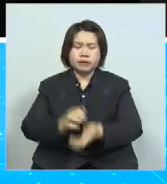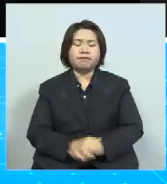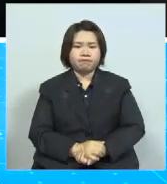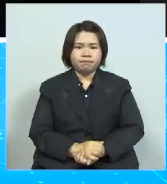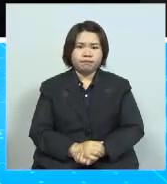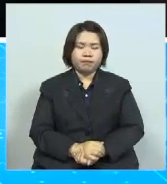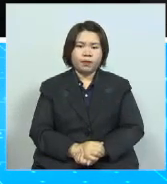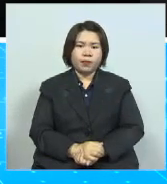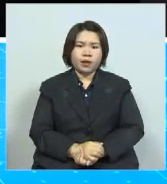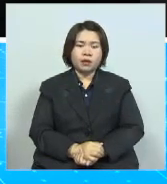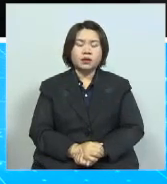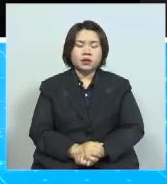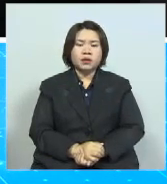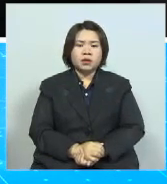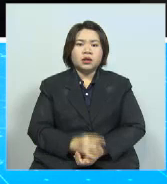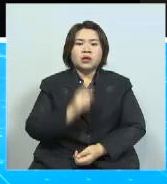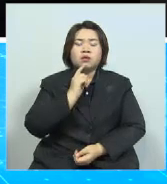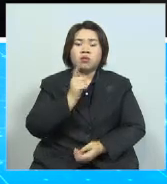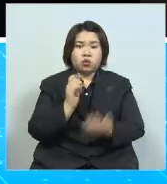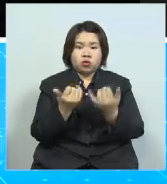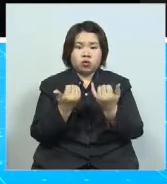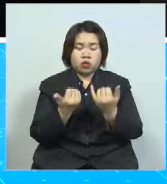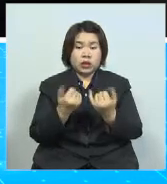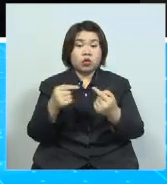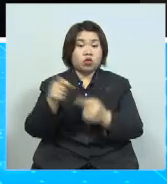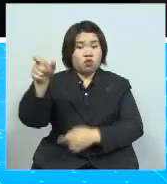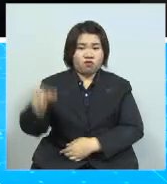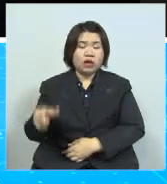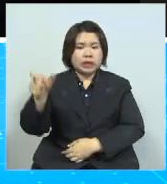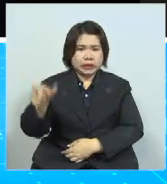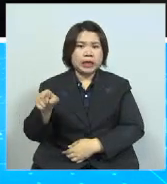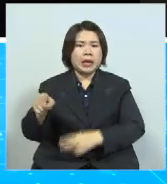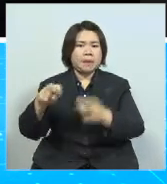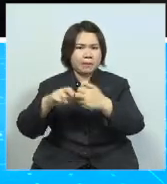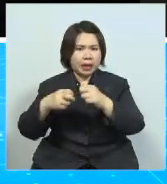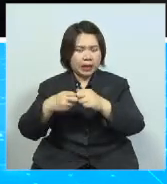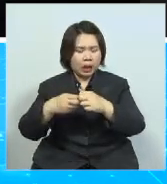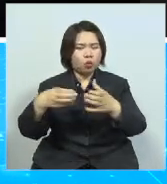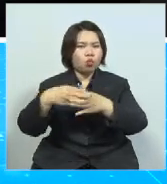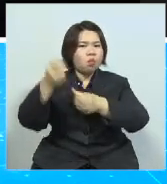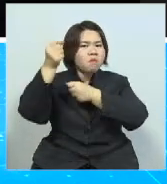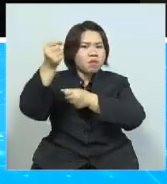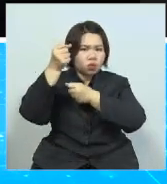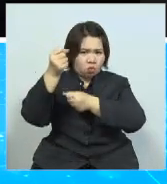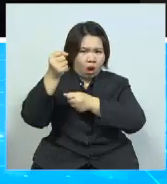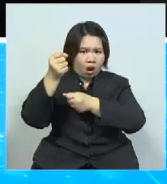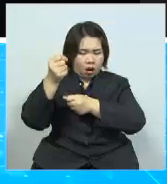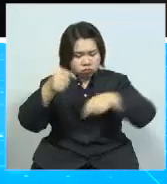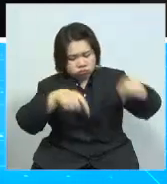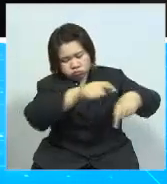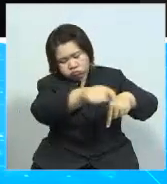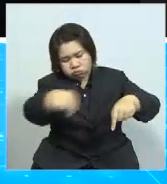แต่ว่าตอนนี้เนี่ยก็ประสานกับครอบครัว ที่ฝรั่งเศสเองเขาก็มีปัญหาเรื่องของการประท้วงน ะ อยู่ในจุดต่